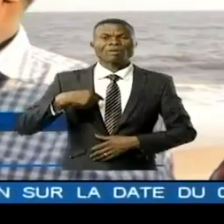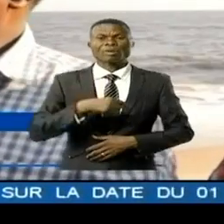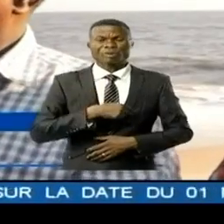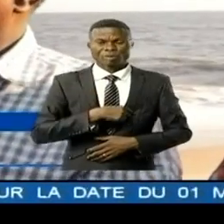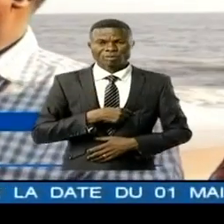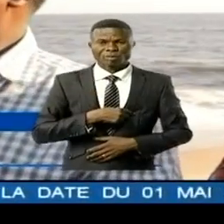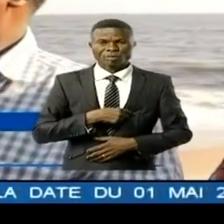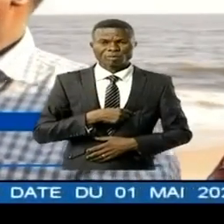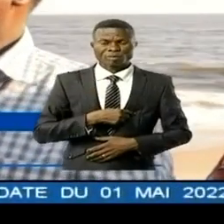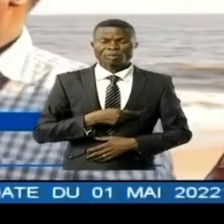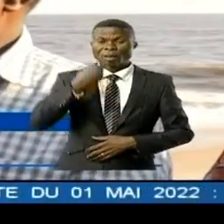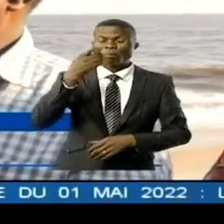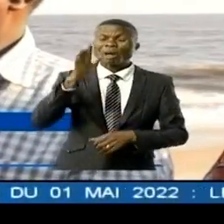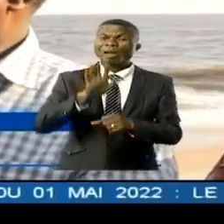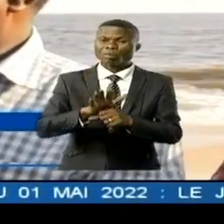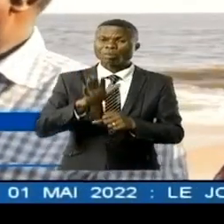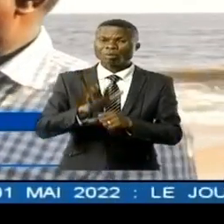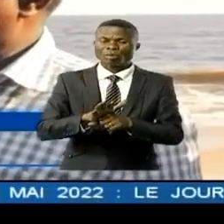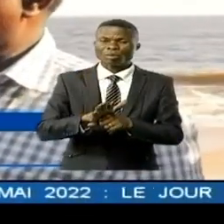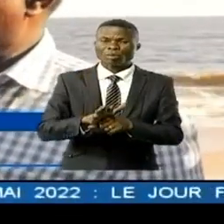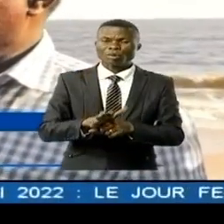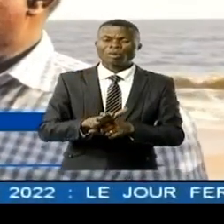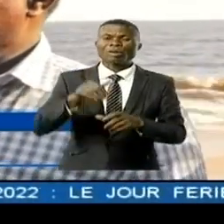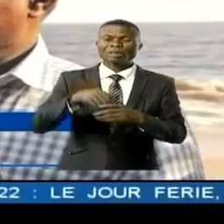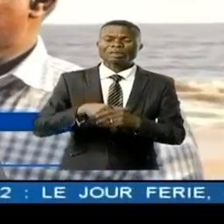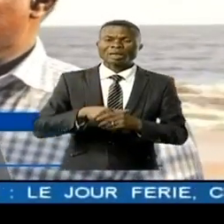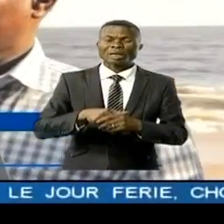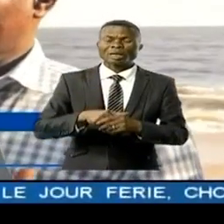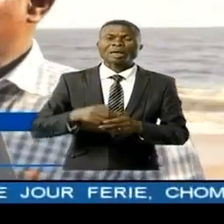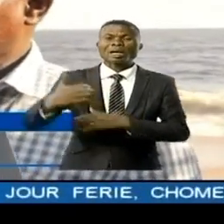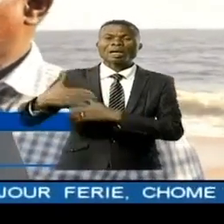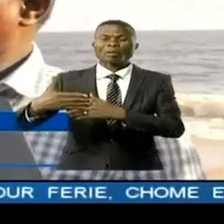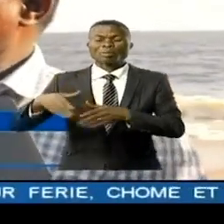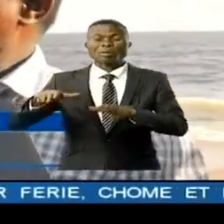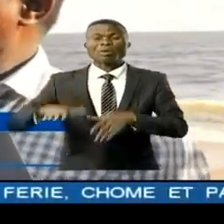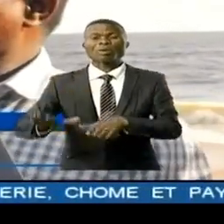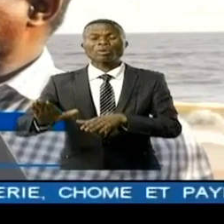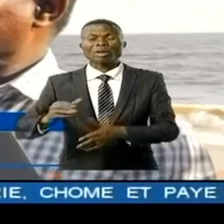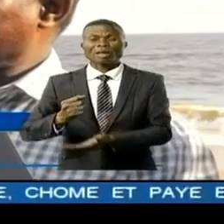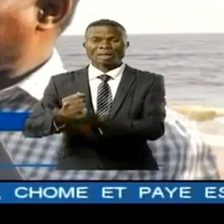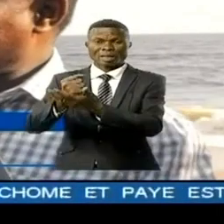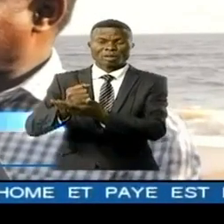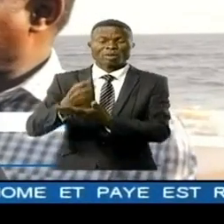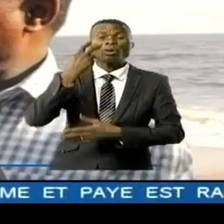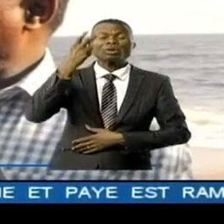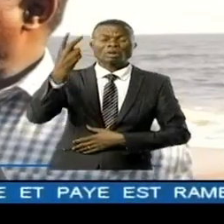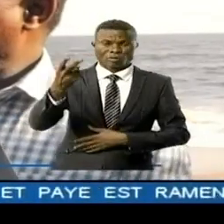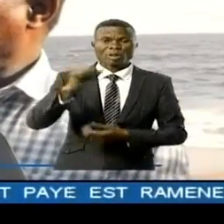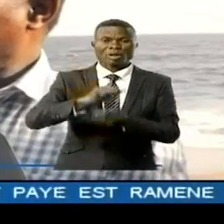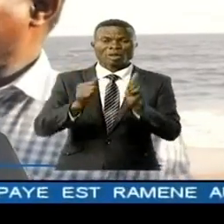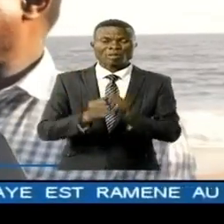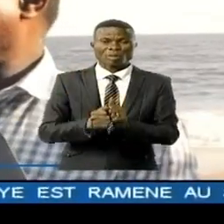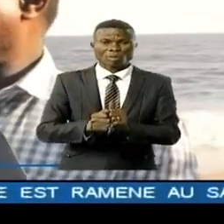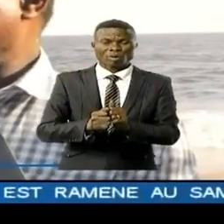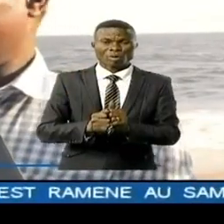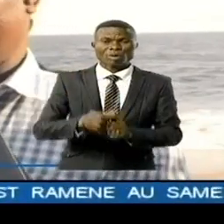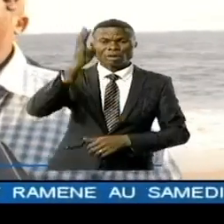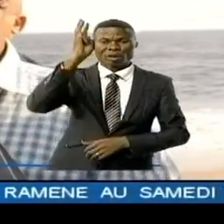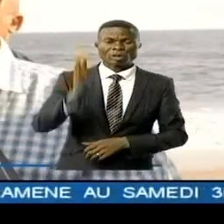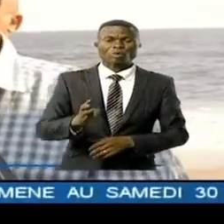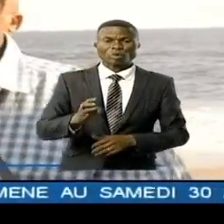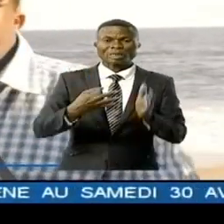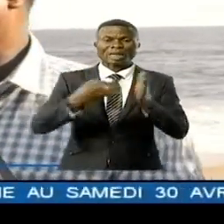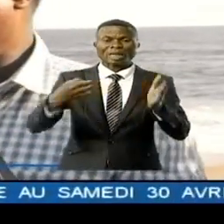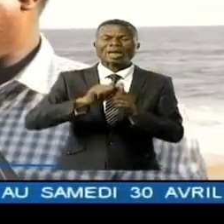quand même un système à partir de la côte qui leur permettent de voir ce qui se passe à plus ou moins 380